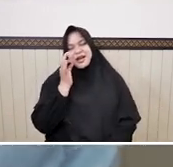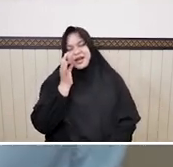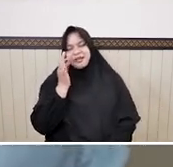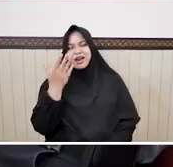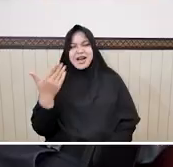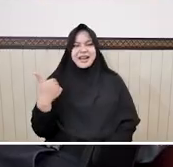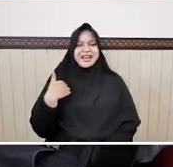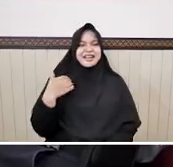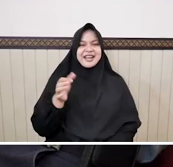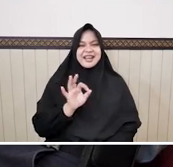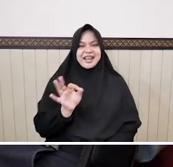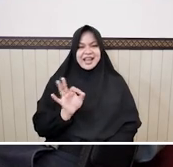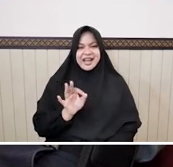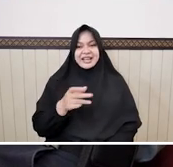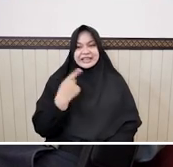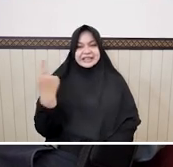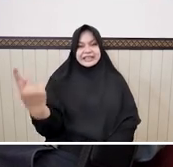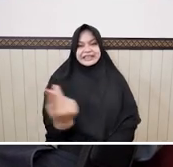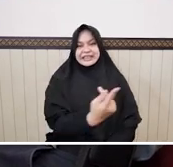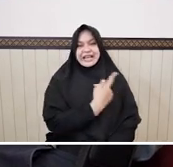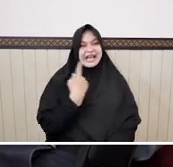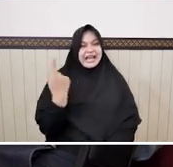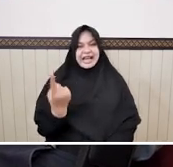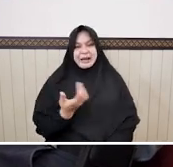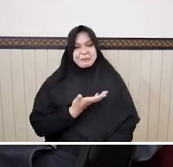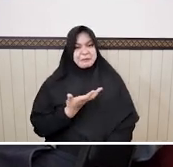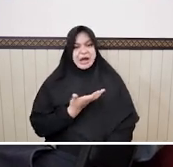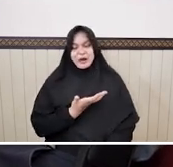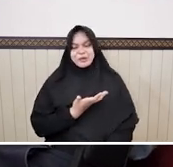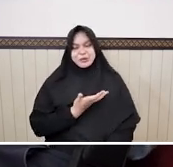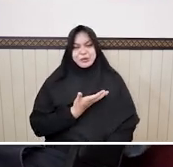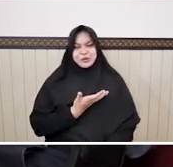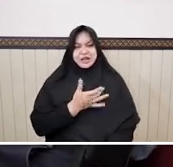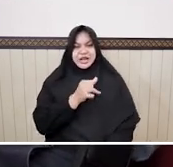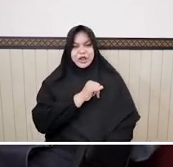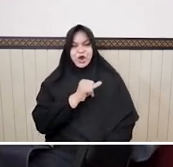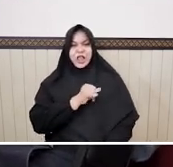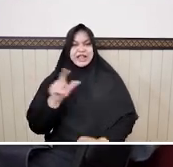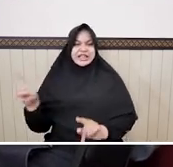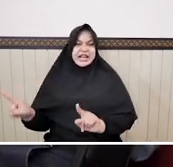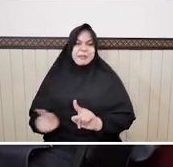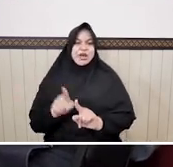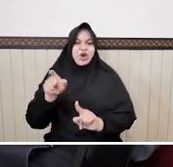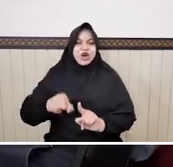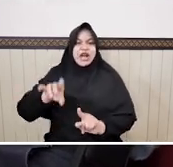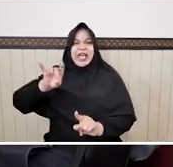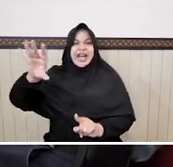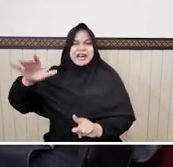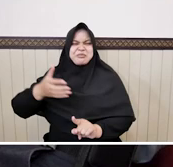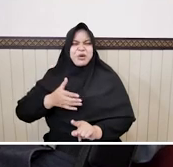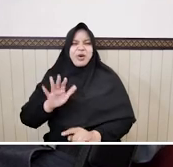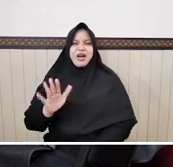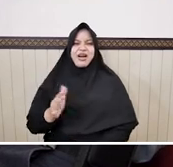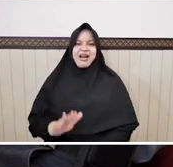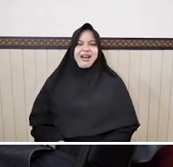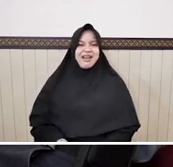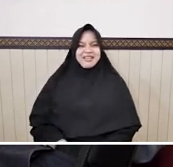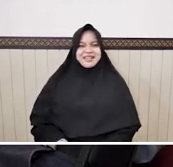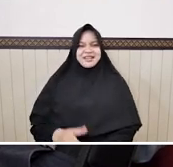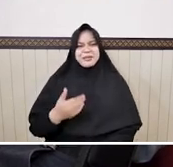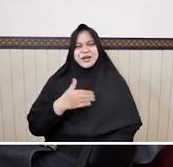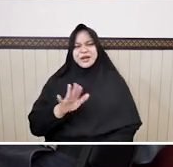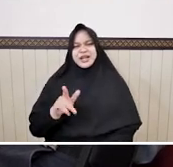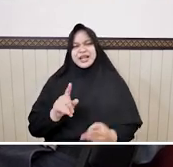Apakah ada di antara kita yang kepingin ketika ke toilet didampingi oleh orang lain betul pertama apakah